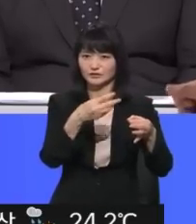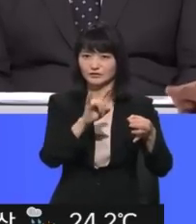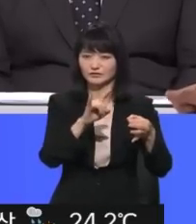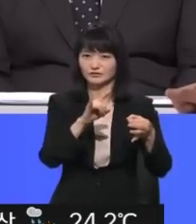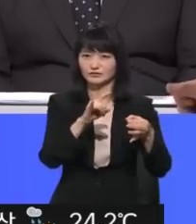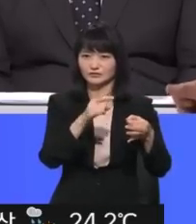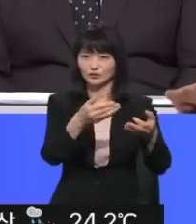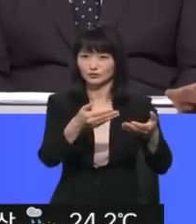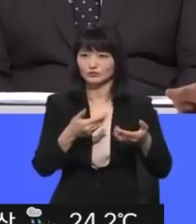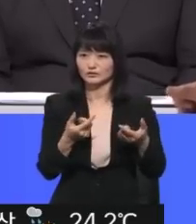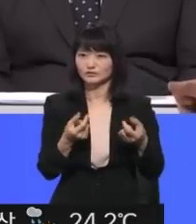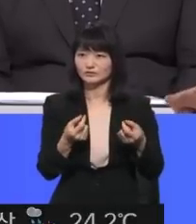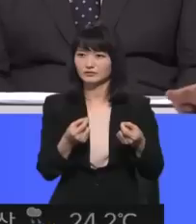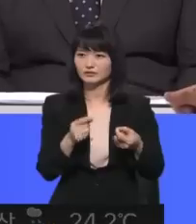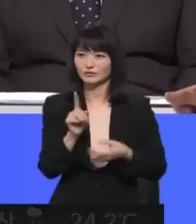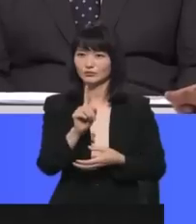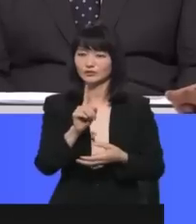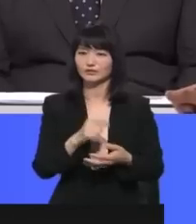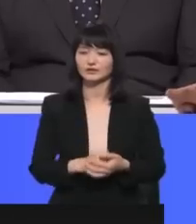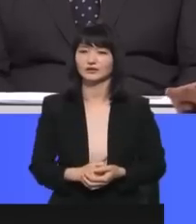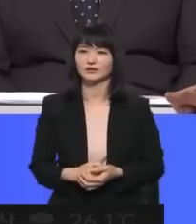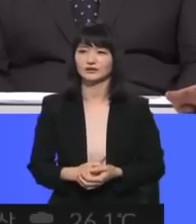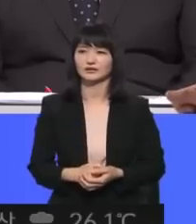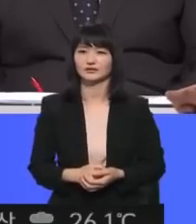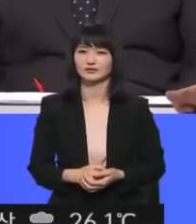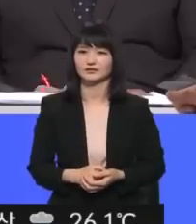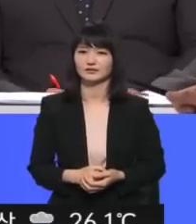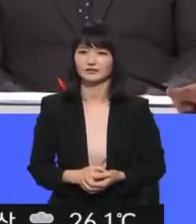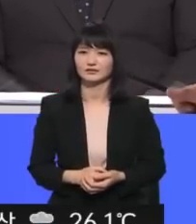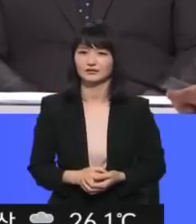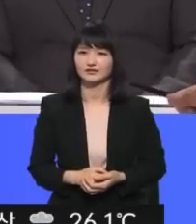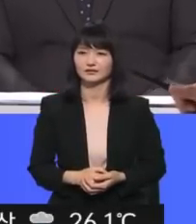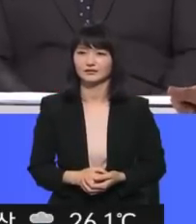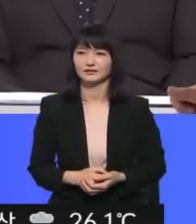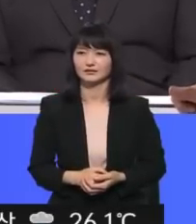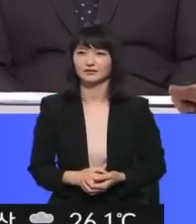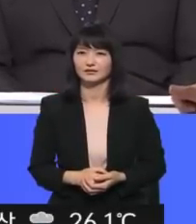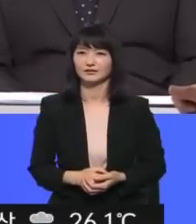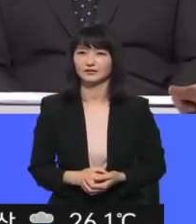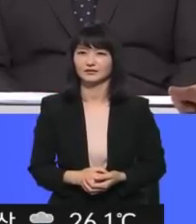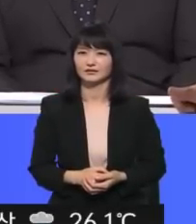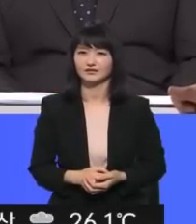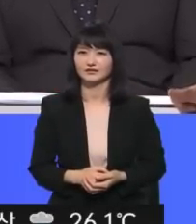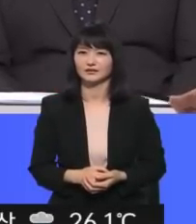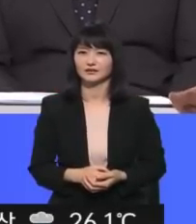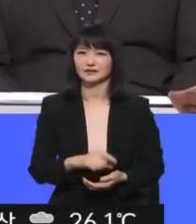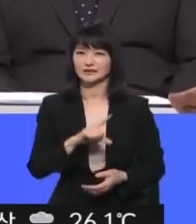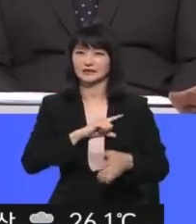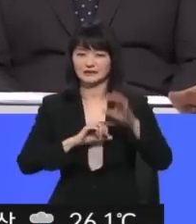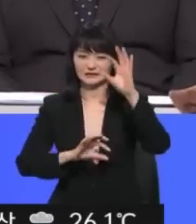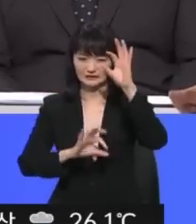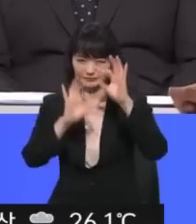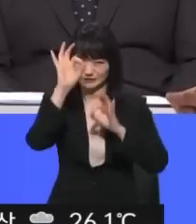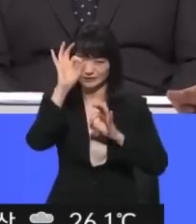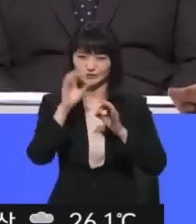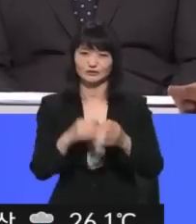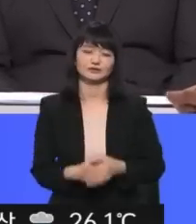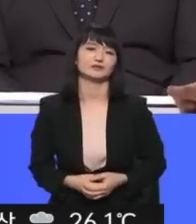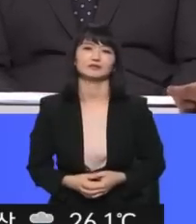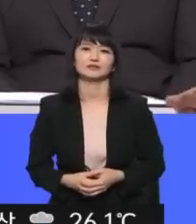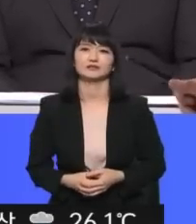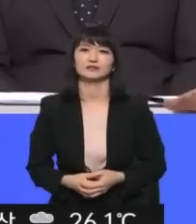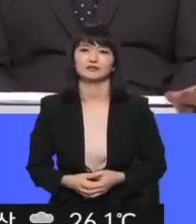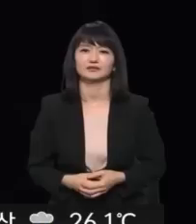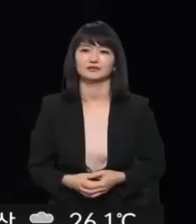펴주세요 이거슨 이거슨 같은 결과가 사들은 탱커를 김성태 걸어오는 없기 때문에 김성태 전혀 님은